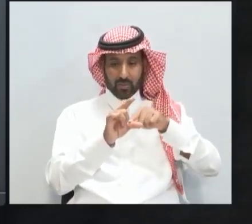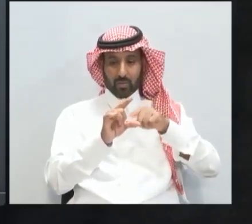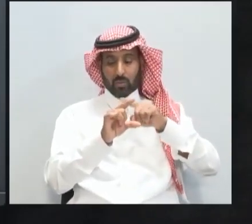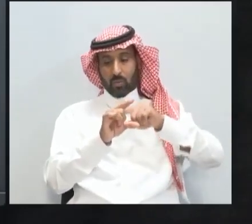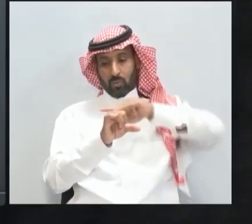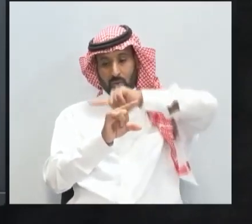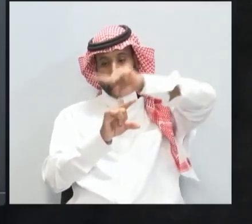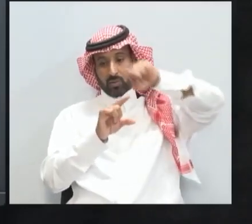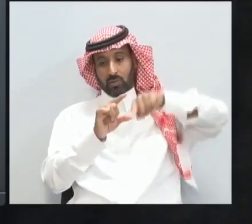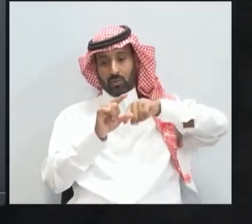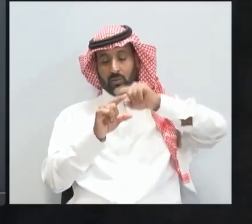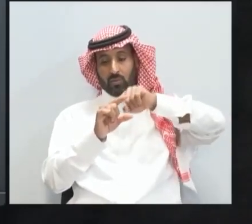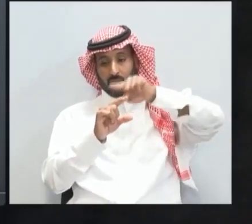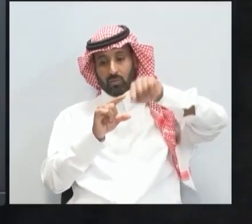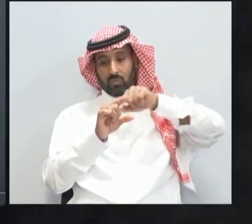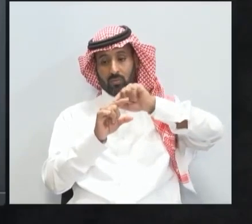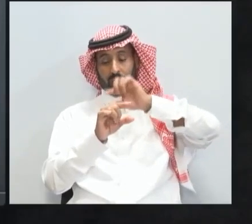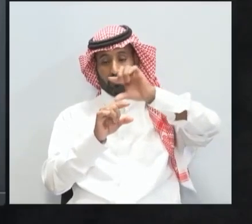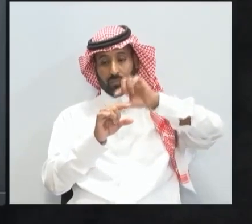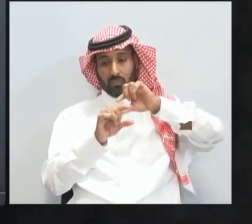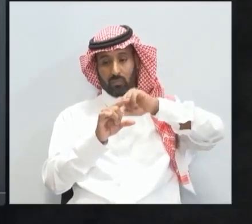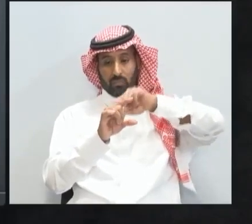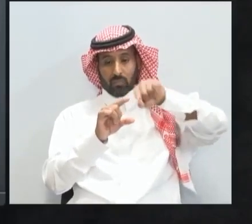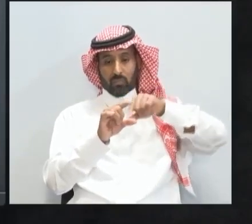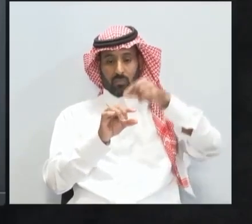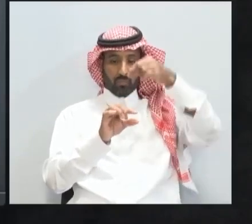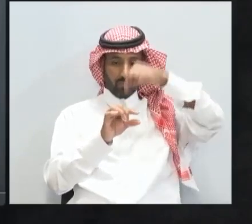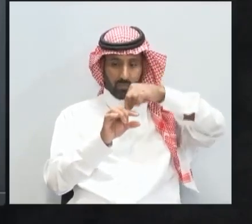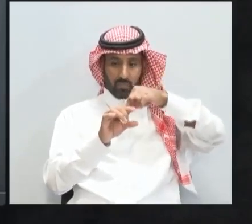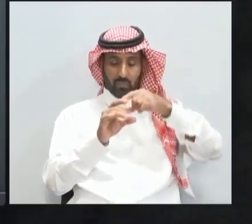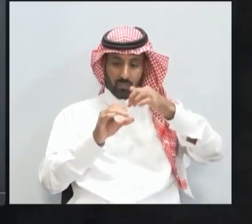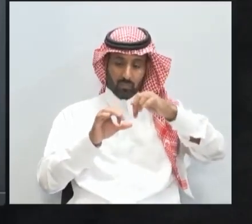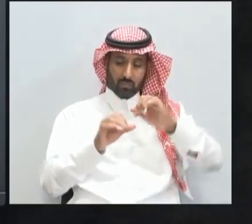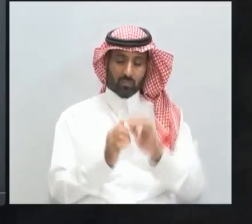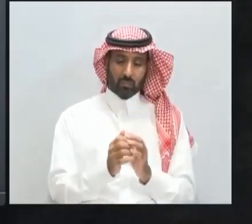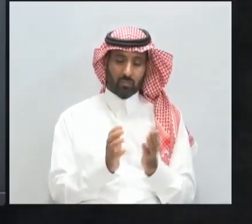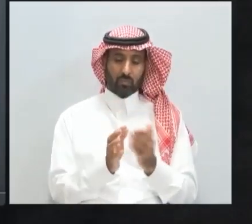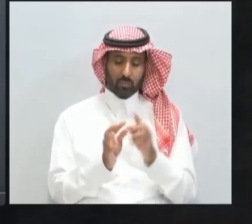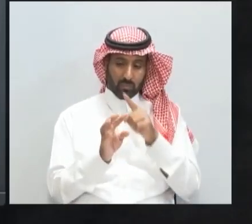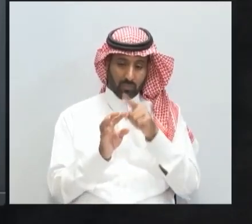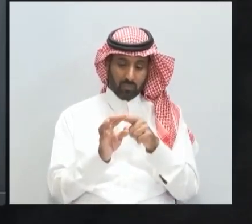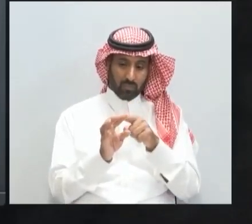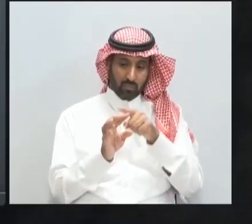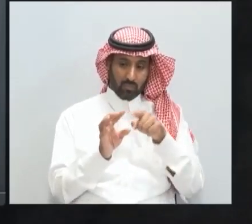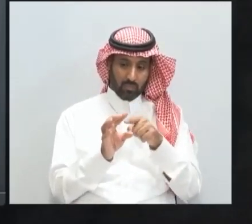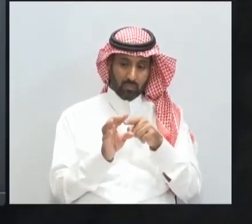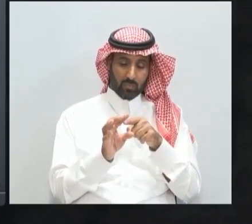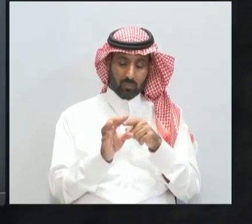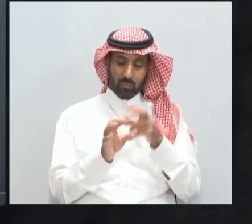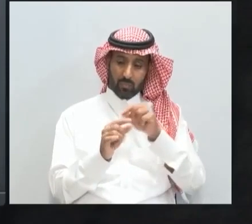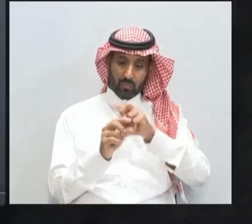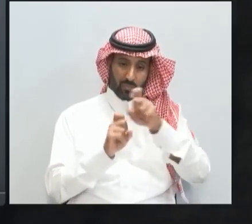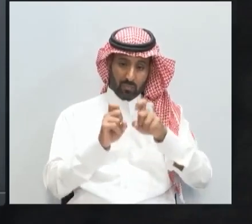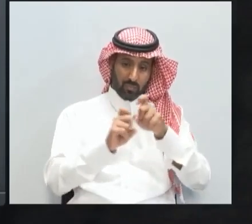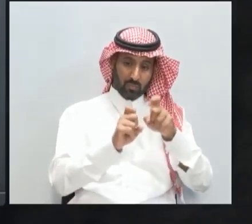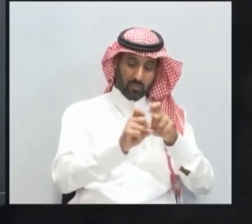داخلي الميتوكندريا هذه العمليه دخلت هنا في الداخل او في حشوه الميتوكندريا او حلقه كربس هذه النواق الالكترونيه